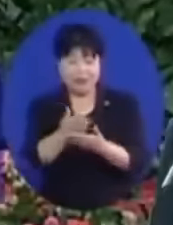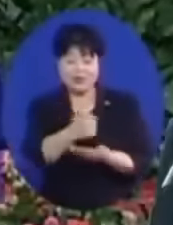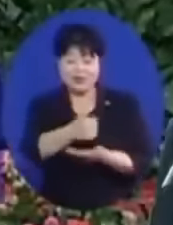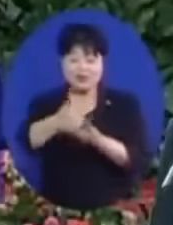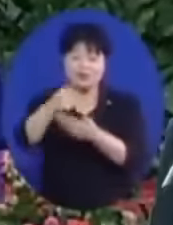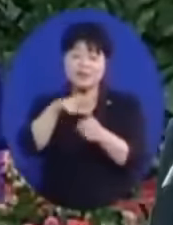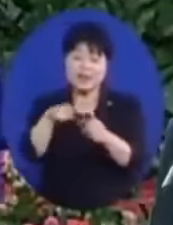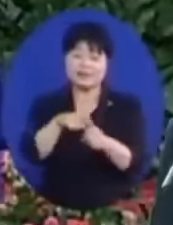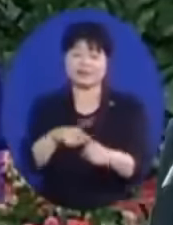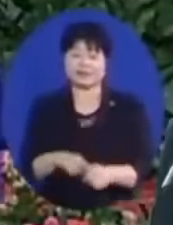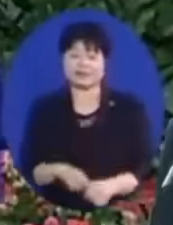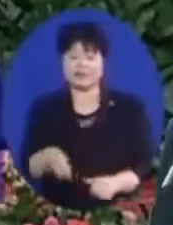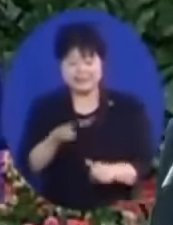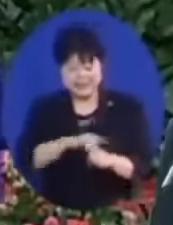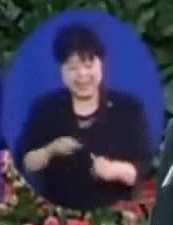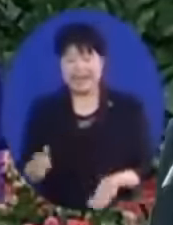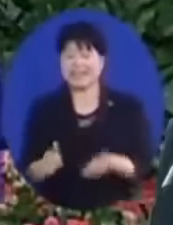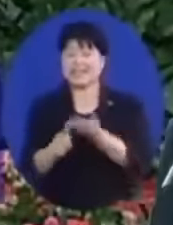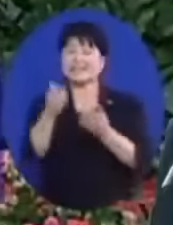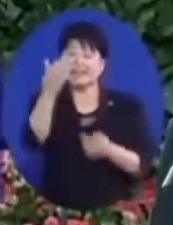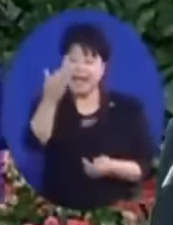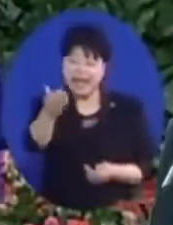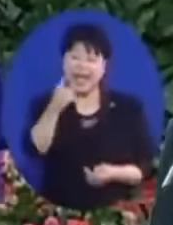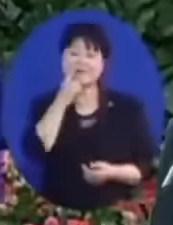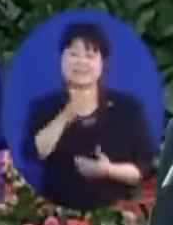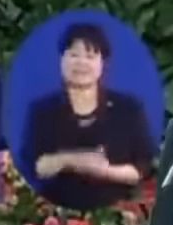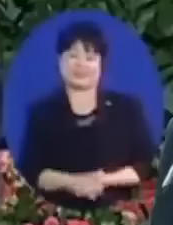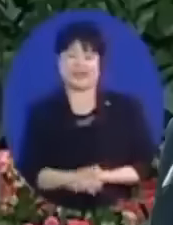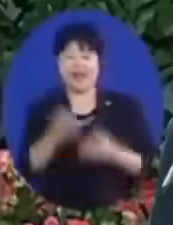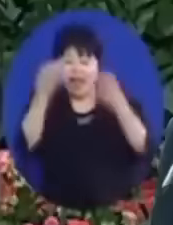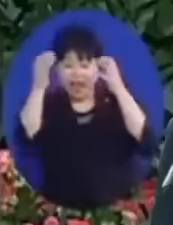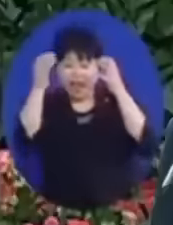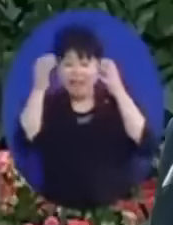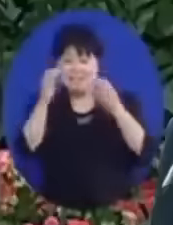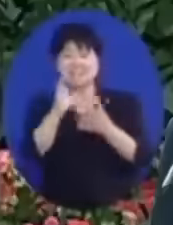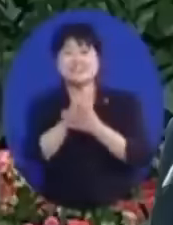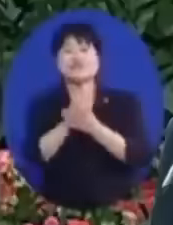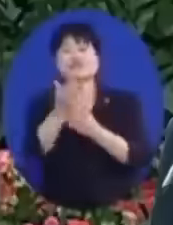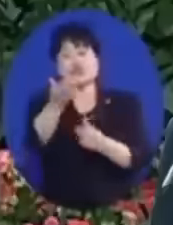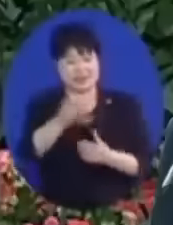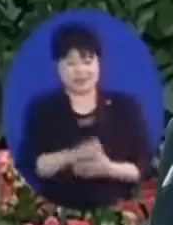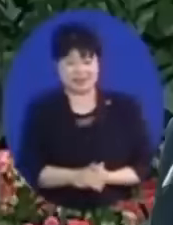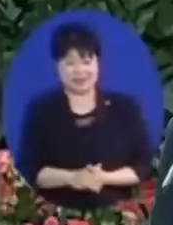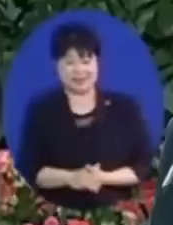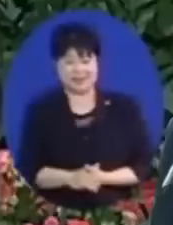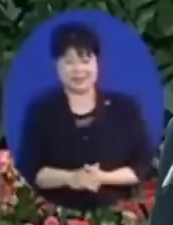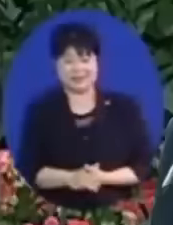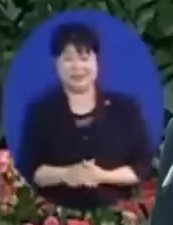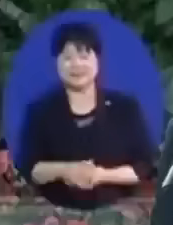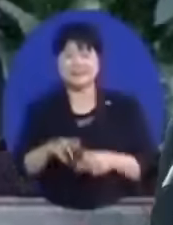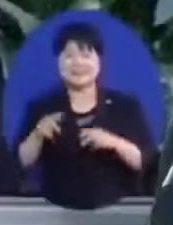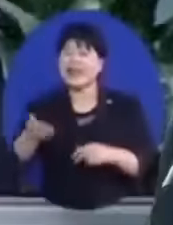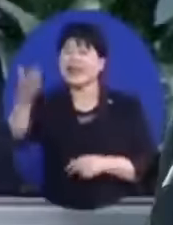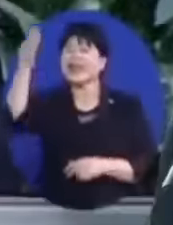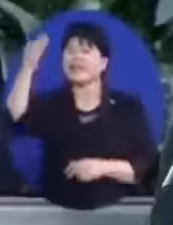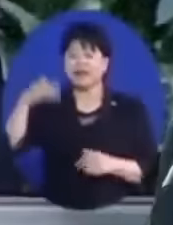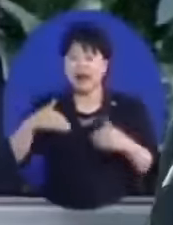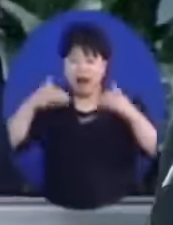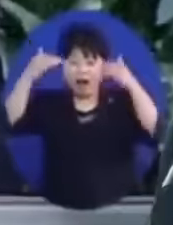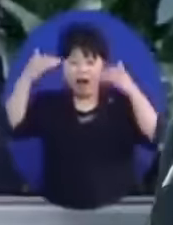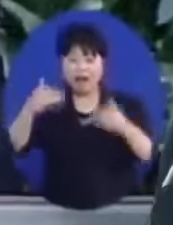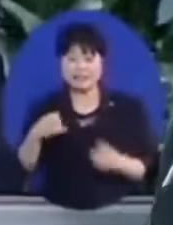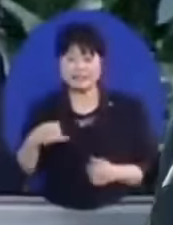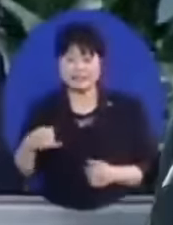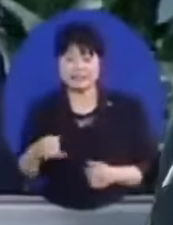주의 교훈과 훈계로 양육하라고 말하고 있는 것입니다. 어린아이하고 친구가 되어줘야 되는 것입니다. 우리 시대에는 어른이